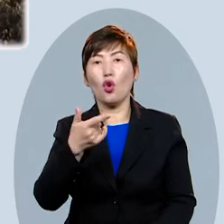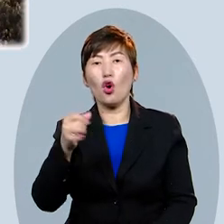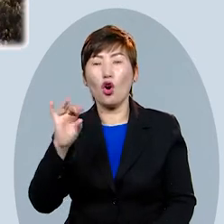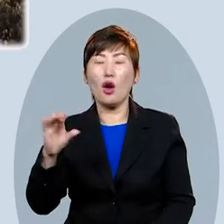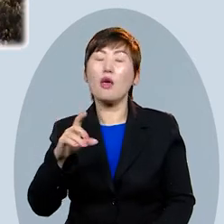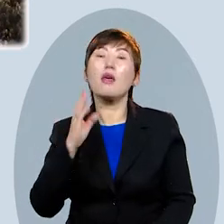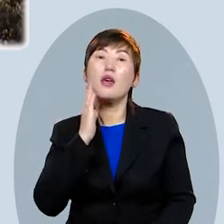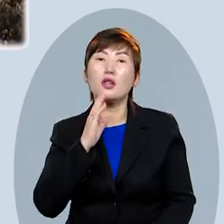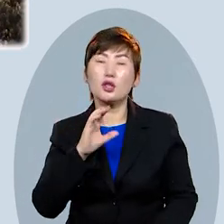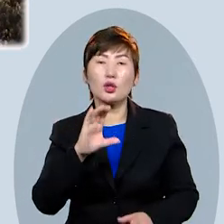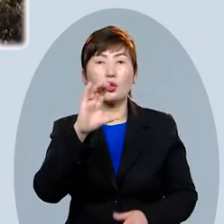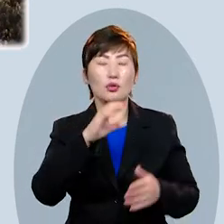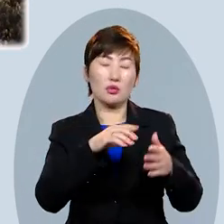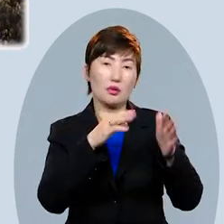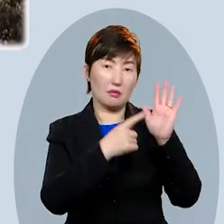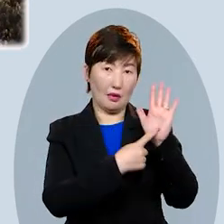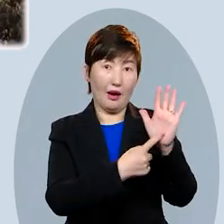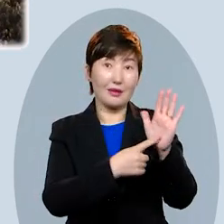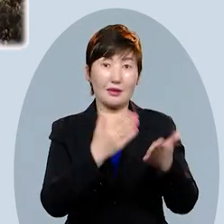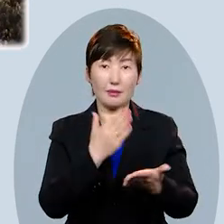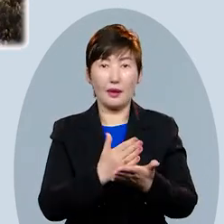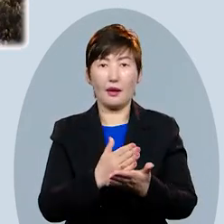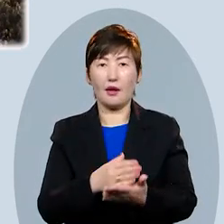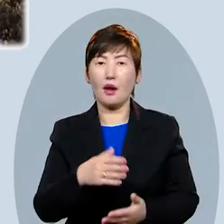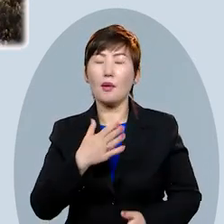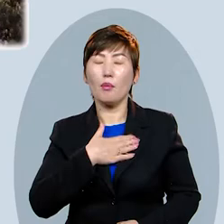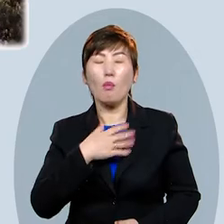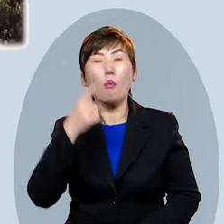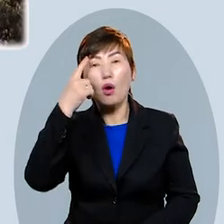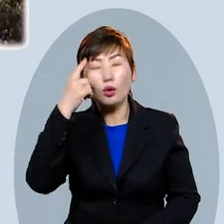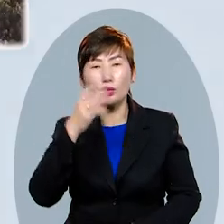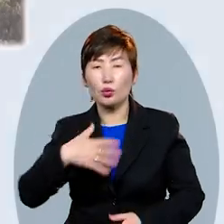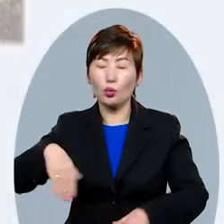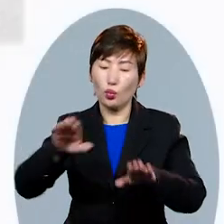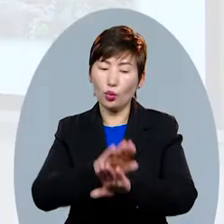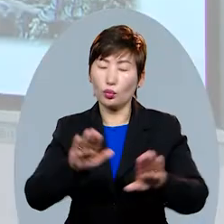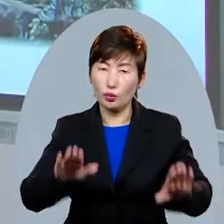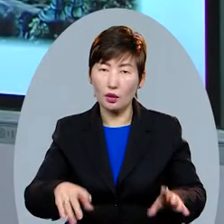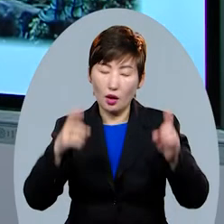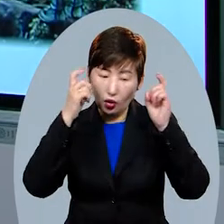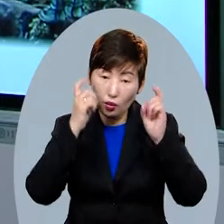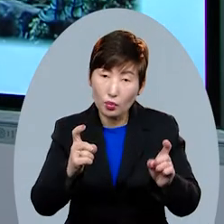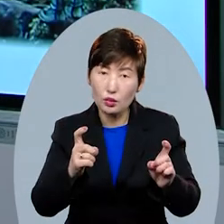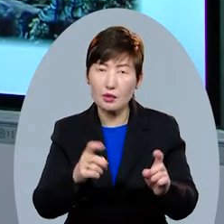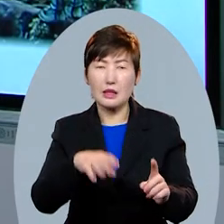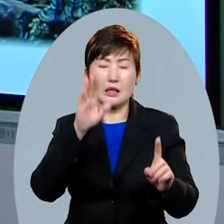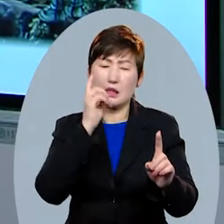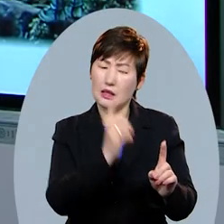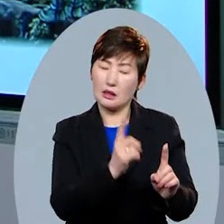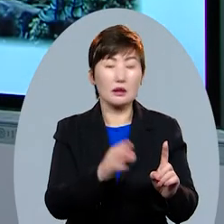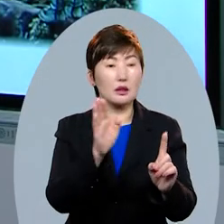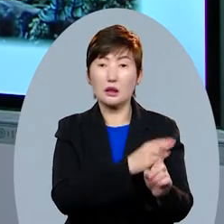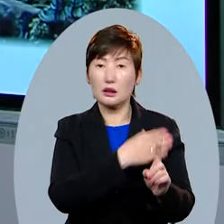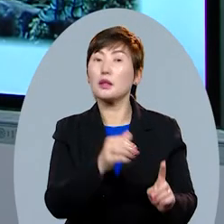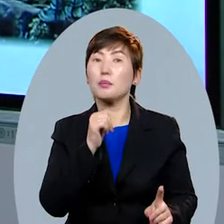харж байна. Тэгвэл монголчууд бид бүхэн өр хүүхдээ сурган хүмүүжүүлэхтэй загнаж шийтгэх